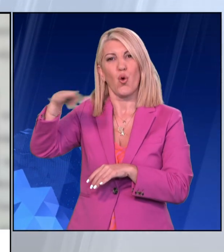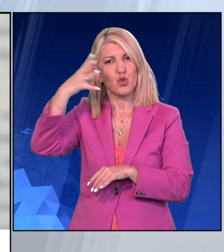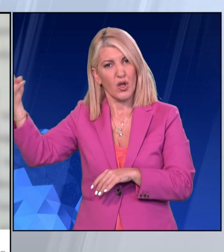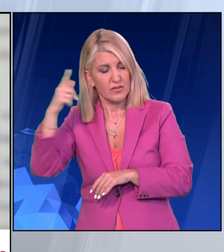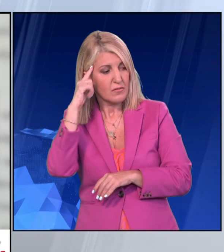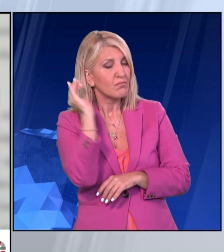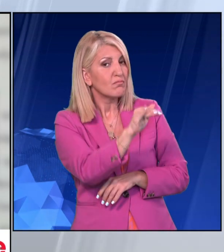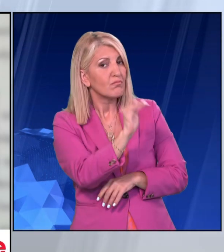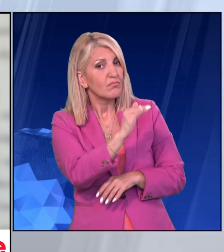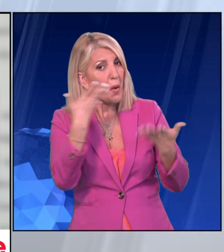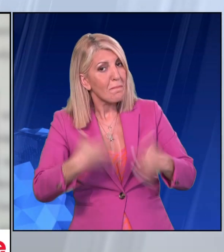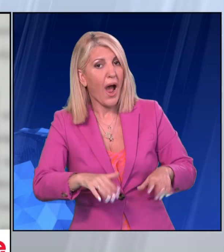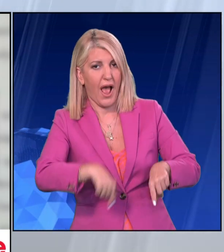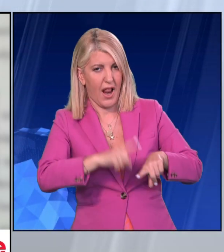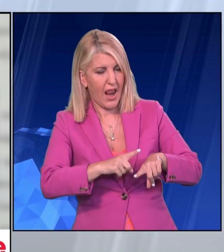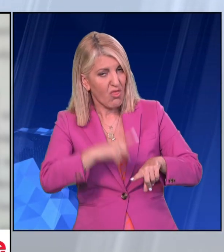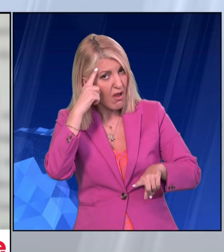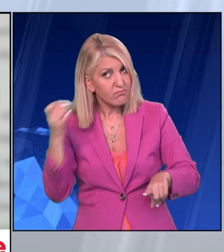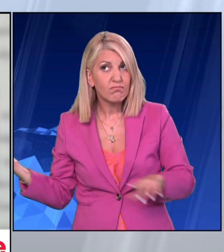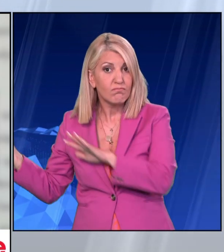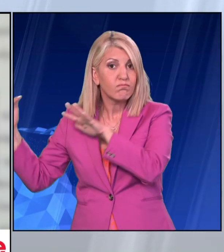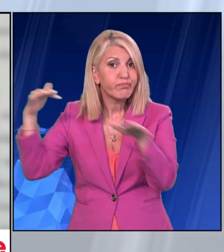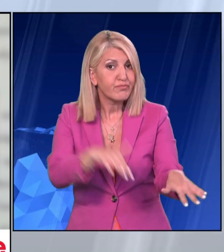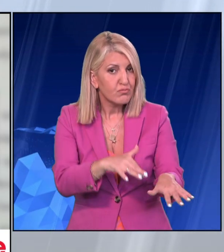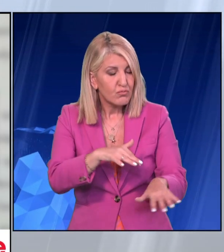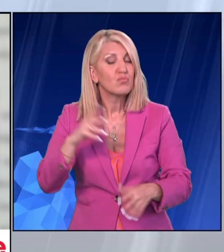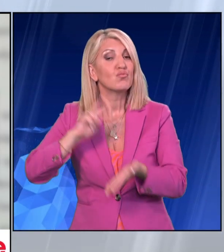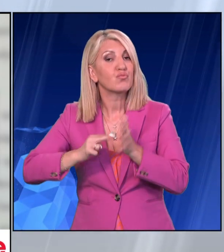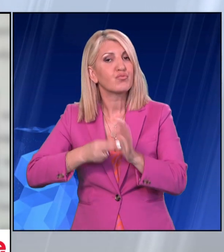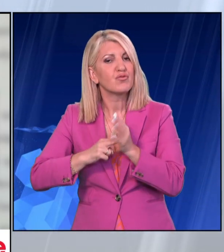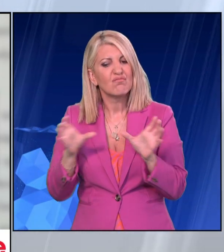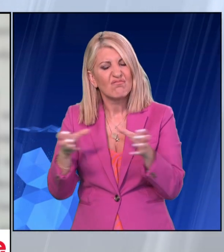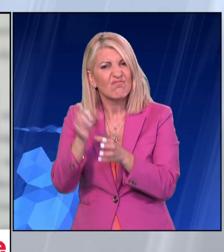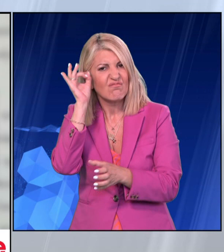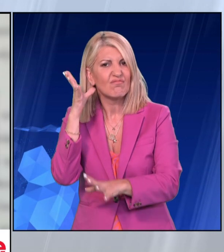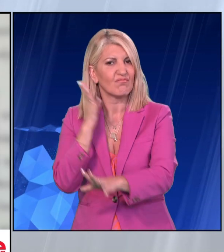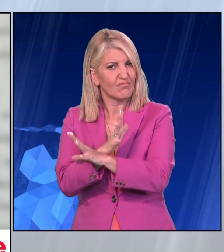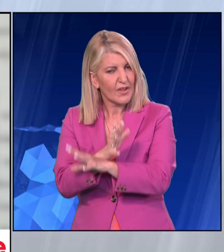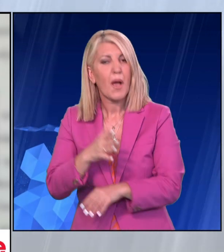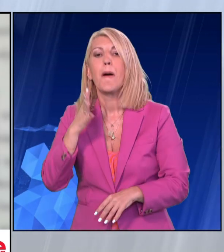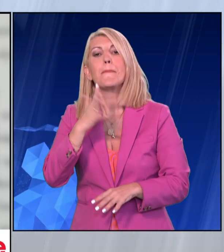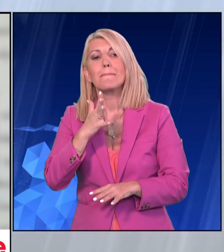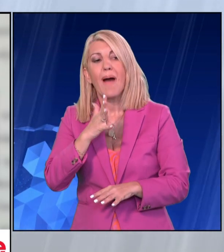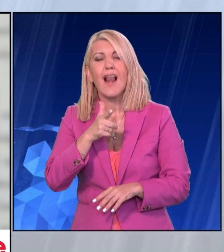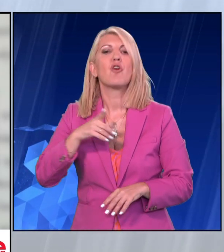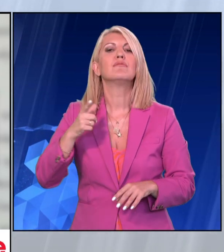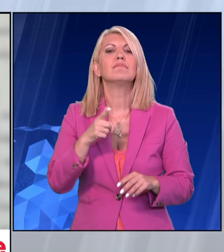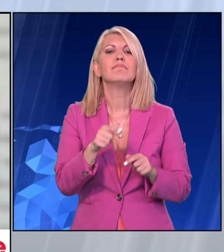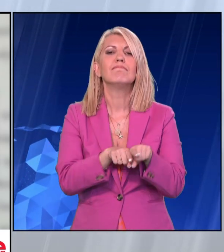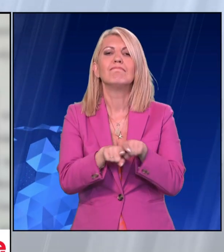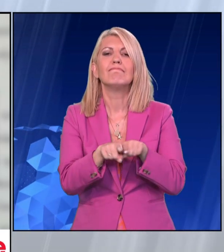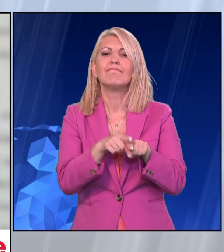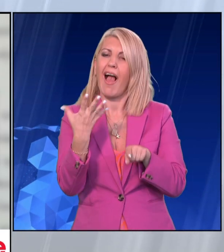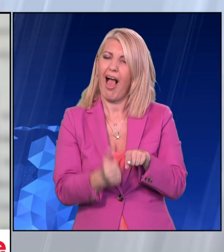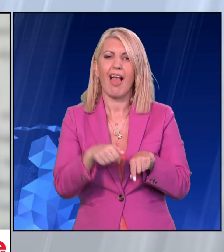Δυναμό Ζάγκρεπ, Bad Blue Boys, κάποιοι εκ των οποίων θα φιλοξενηθούν από τους οπαδούς της ομάδας του Παναθηναϊκού, με τους οποίους είναι αδελφοποιημένοι